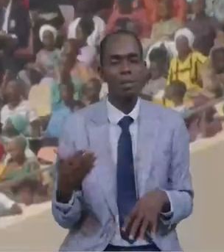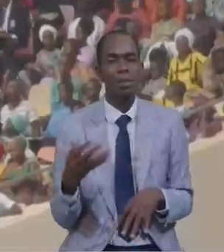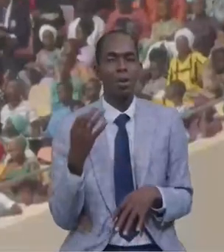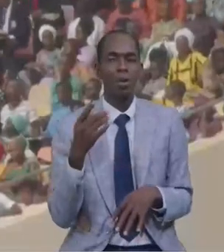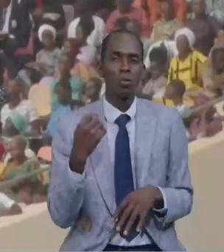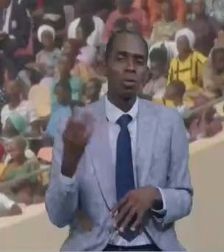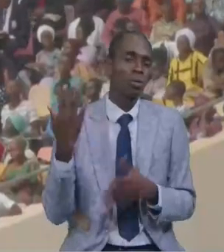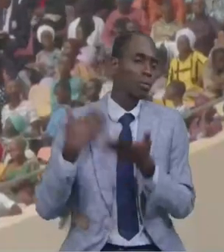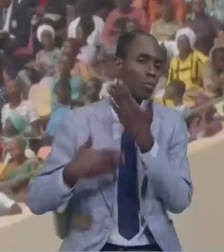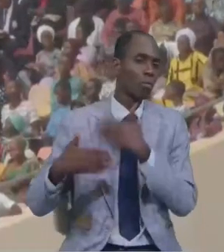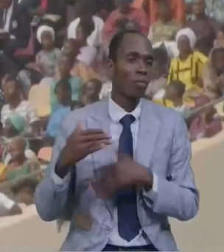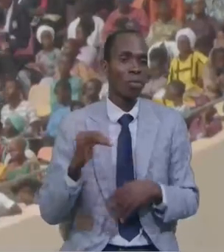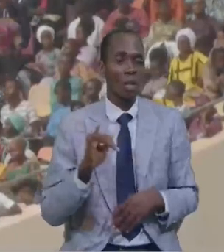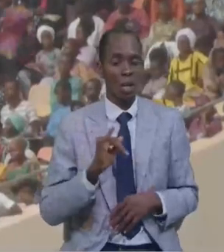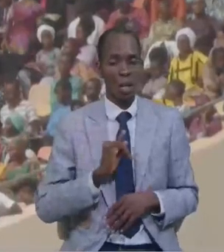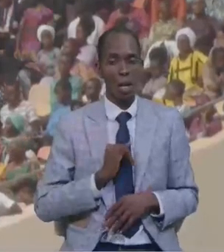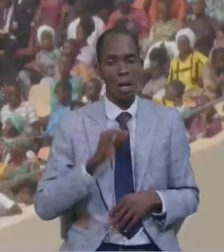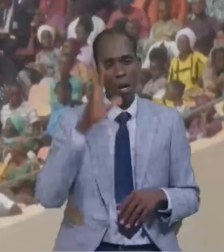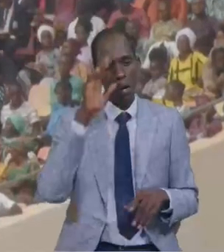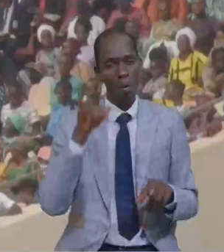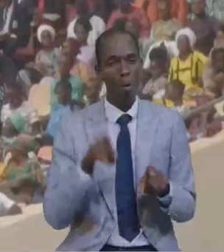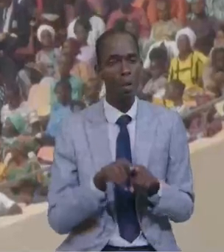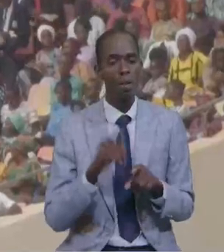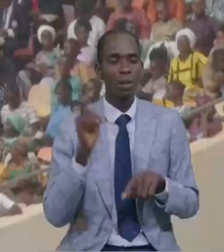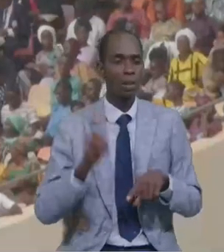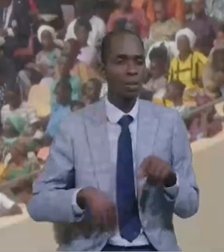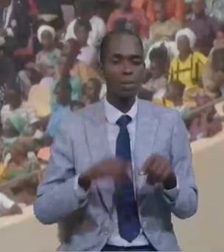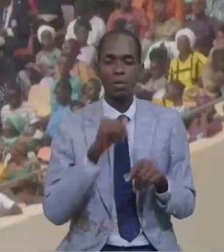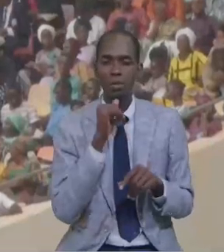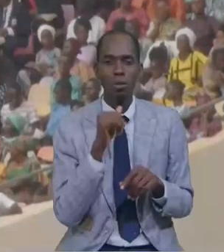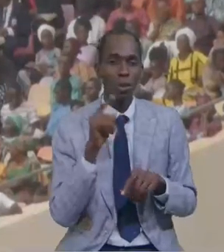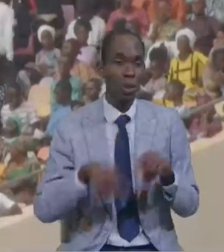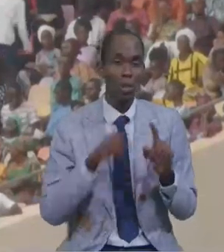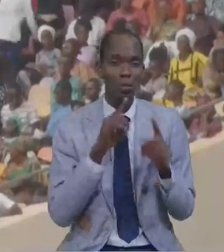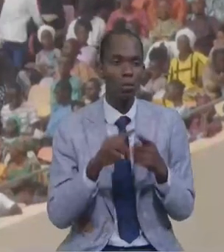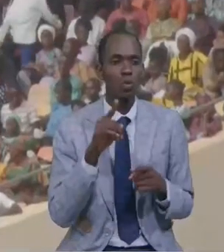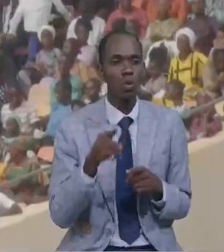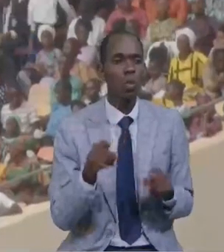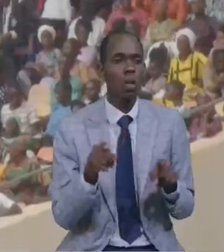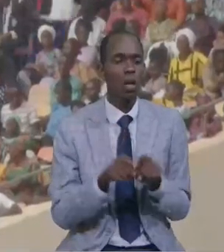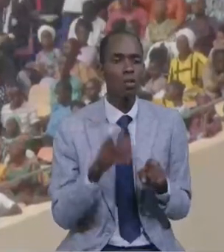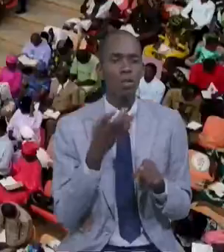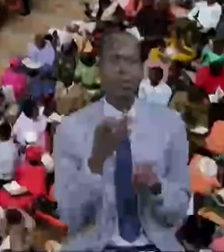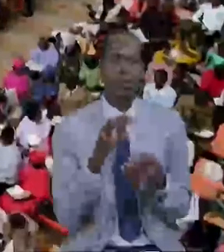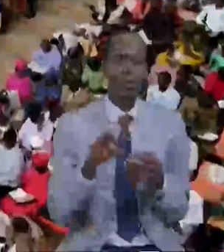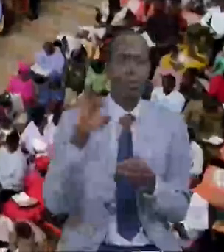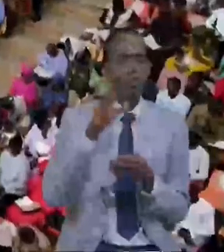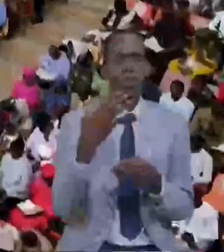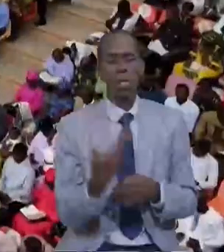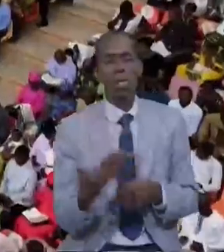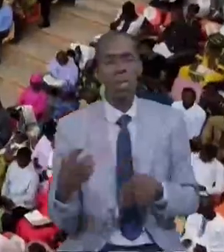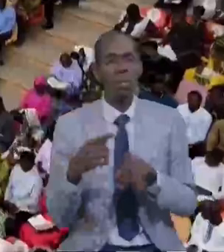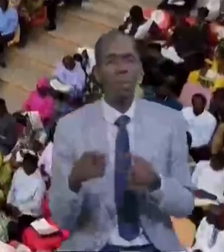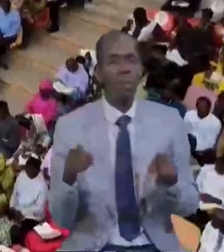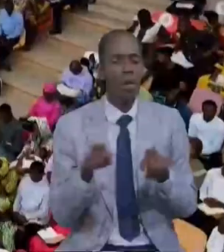à des enfants, à des hommes spirituels, mais comme à des hommes charnels, comme à des enfants en Christ.